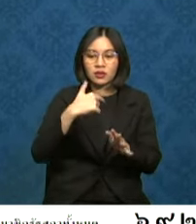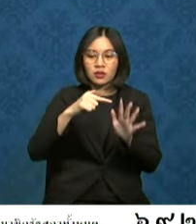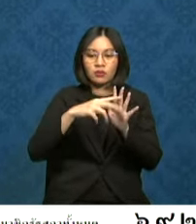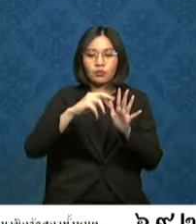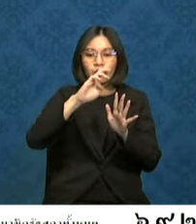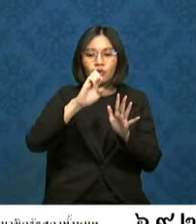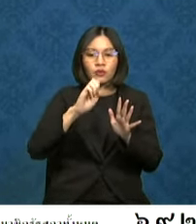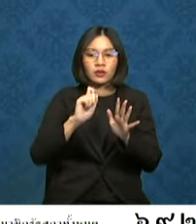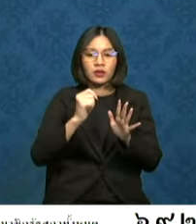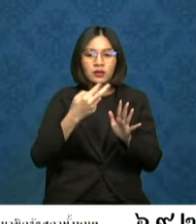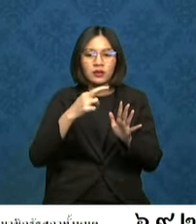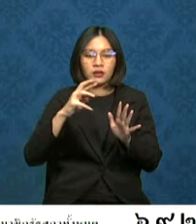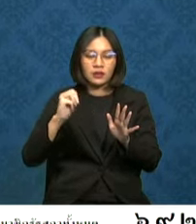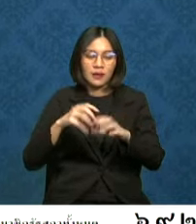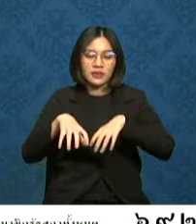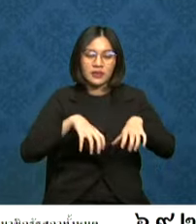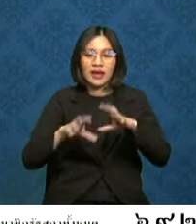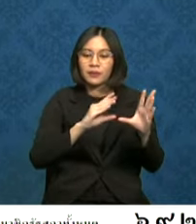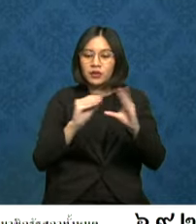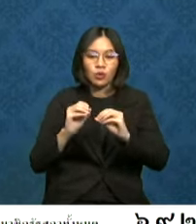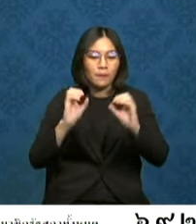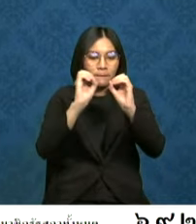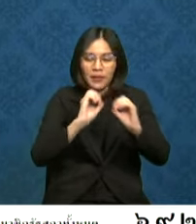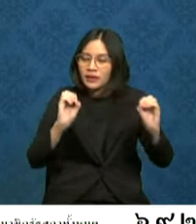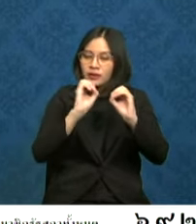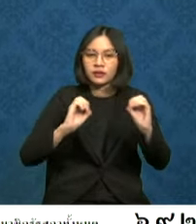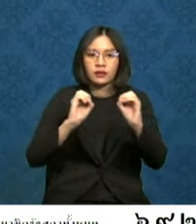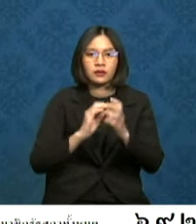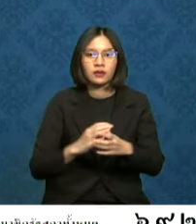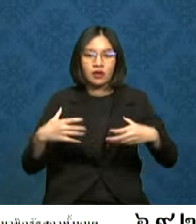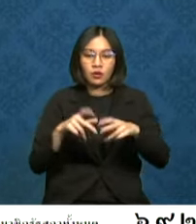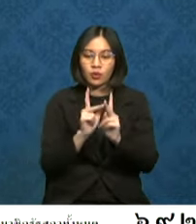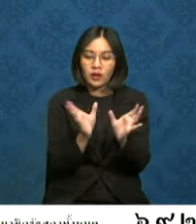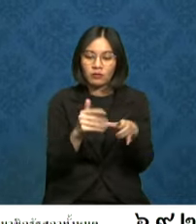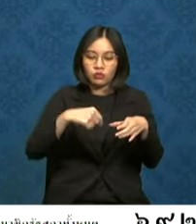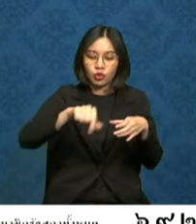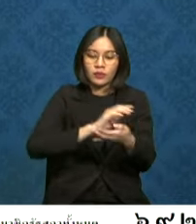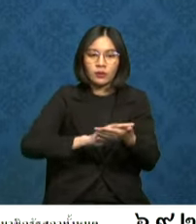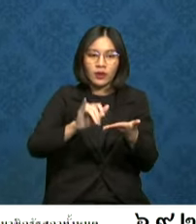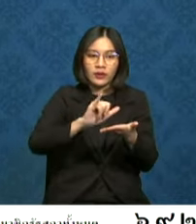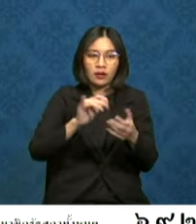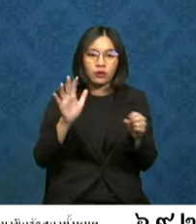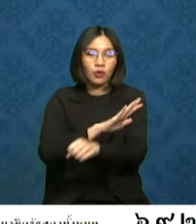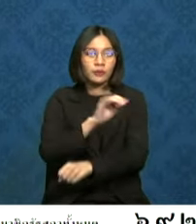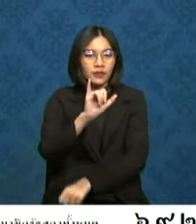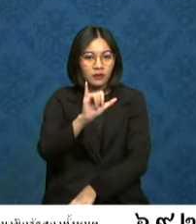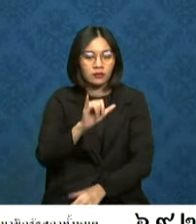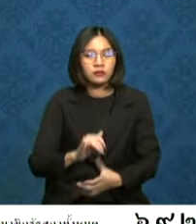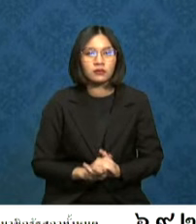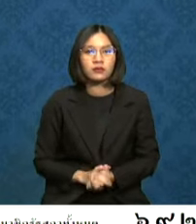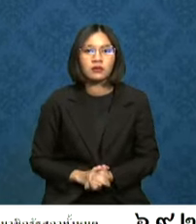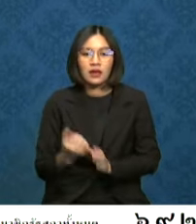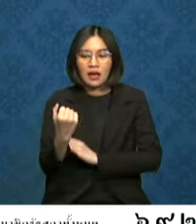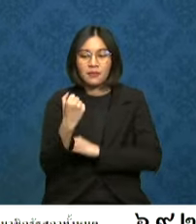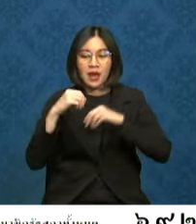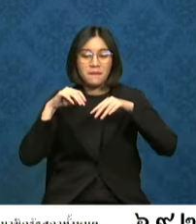งไม่มีการจัดประชุมเลยแม้แต่ครั้งเดียวกรมการกยตั้งไม่เสร็ ยัไม่ครบการกระ